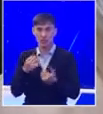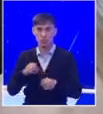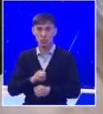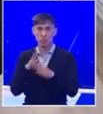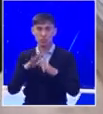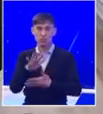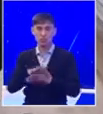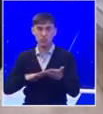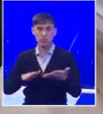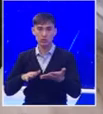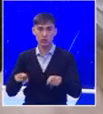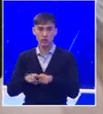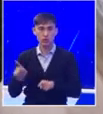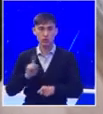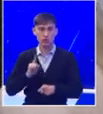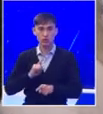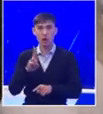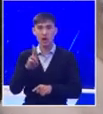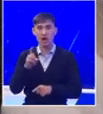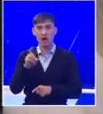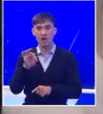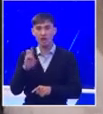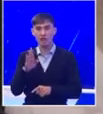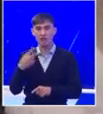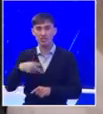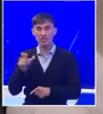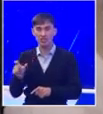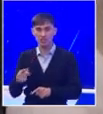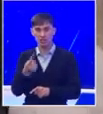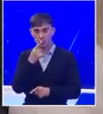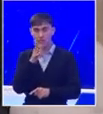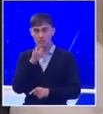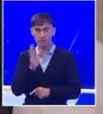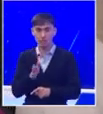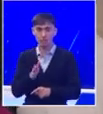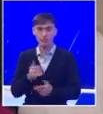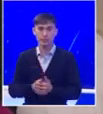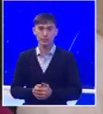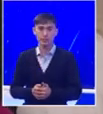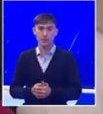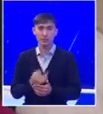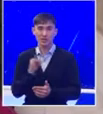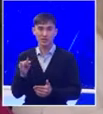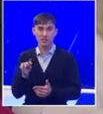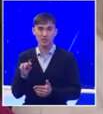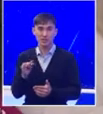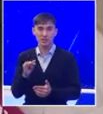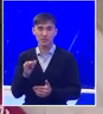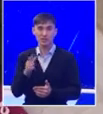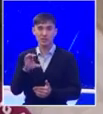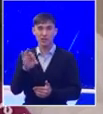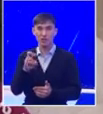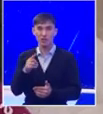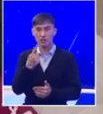продолжаются. Также мы ждем с Харькова 20 человек в скорое время, то есть эвакуируется. И со Львова тоже в